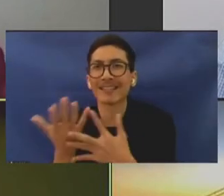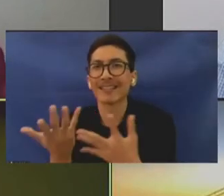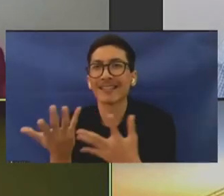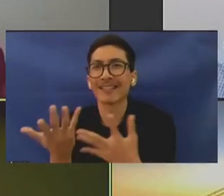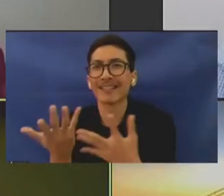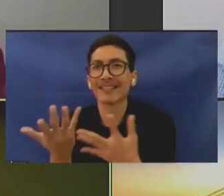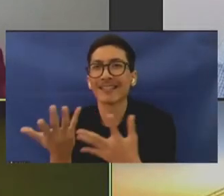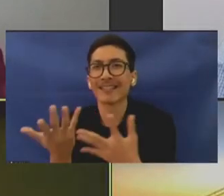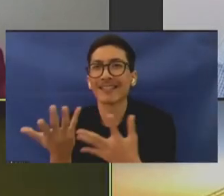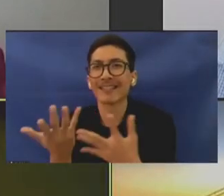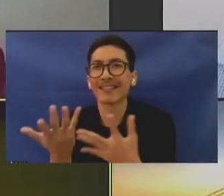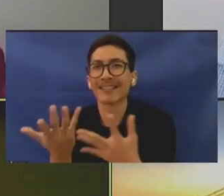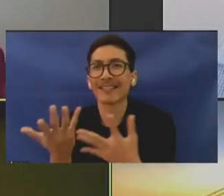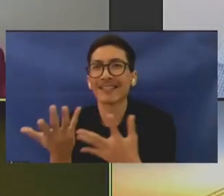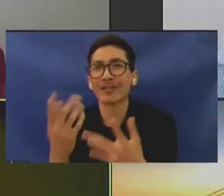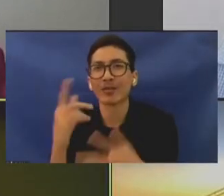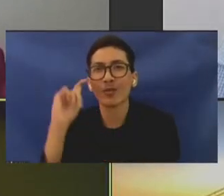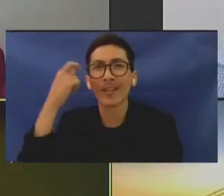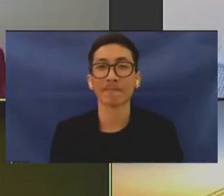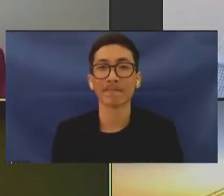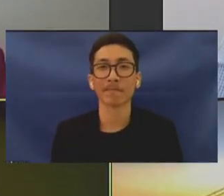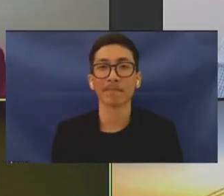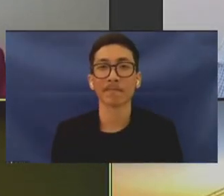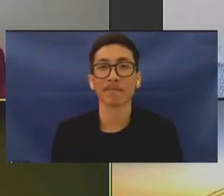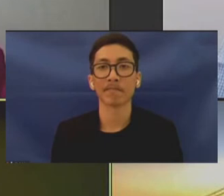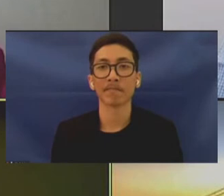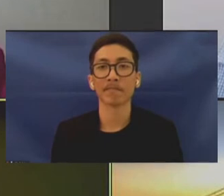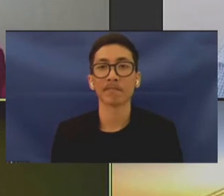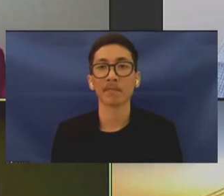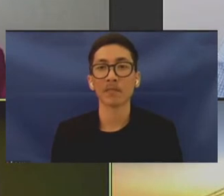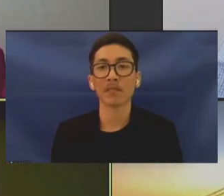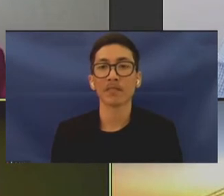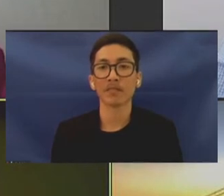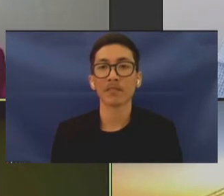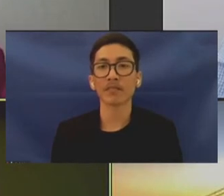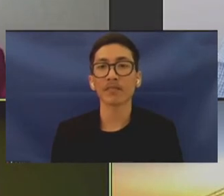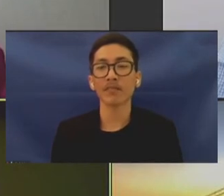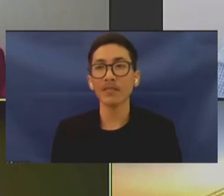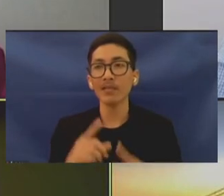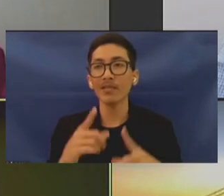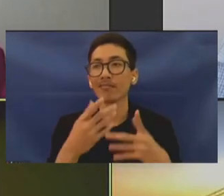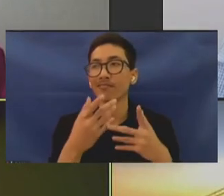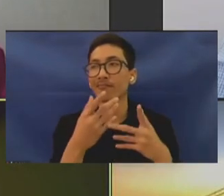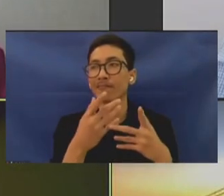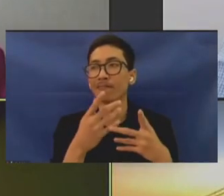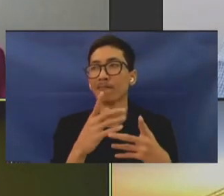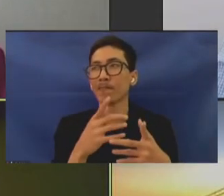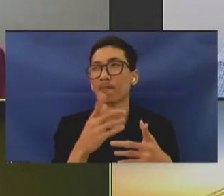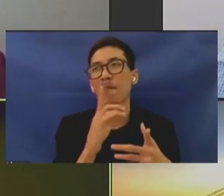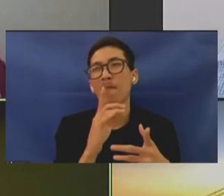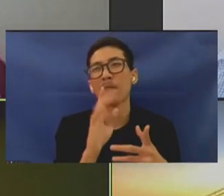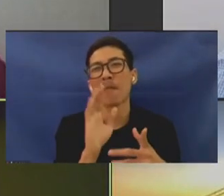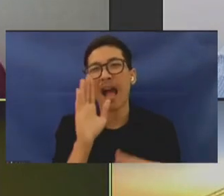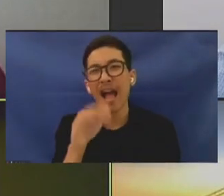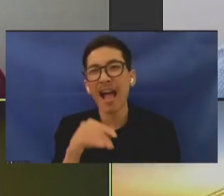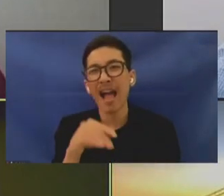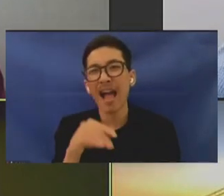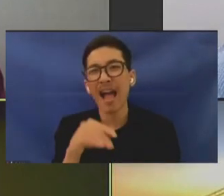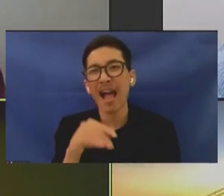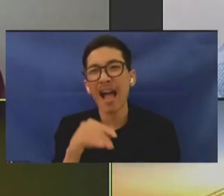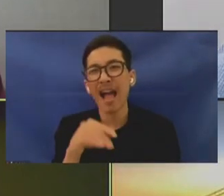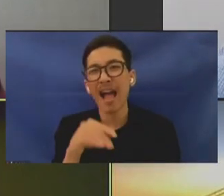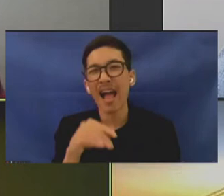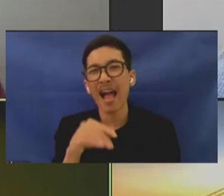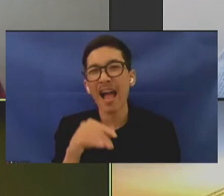Jadi saya lebih banyak trial and error gitu. Jadi saya coba berikan mainan kayak